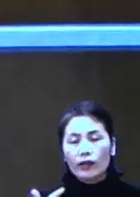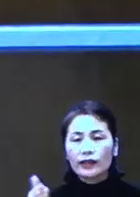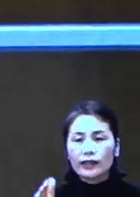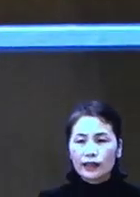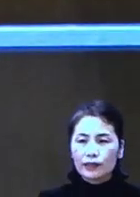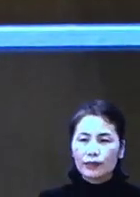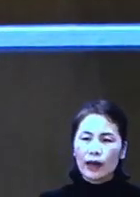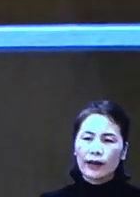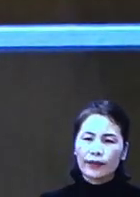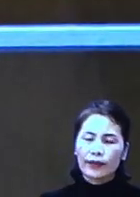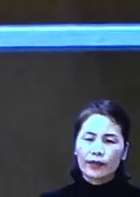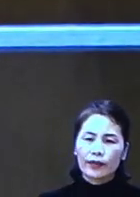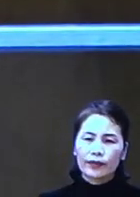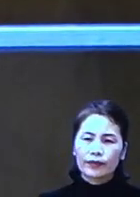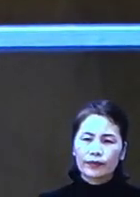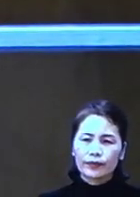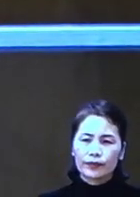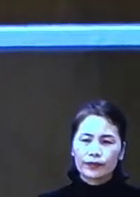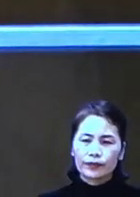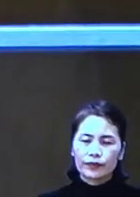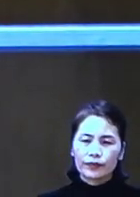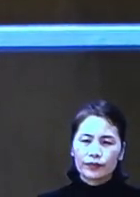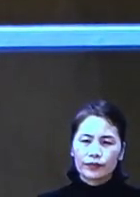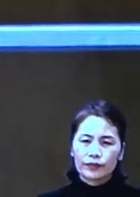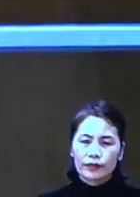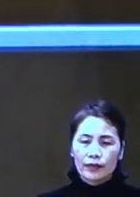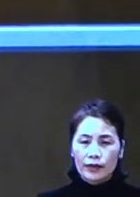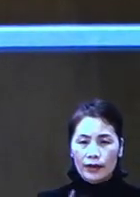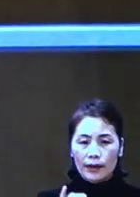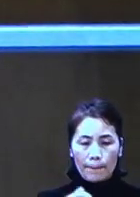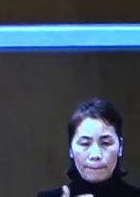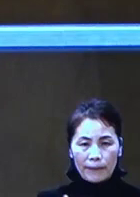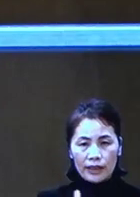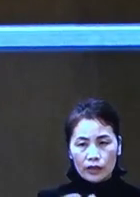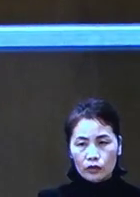모피아 인사 발상지, 보건인사, 민주당 내 낙선자